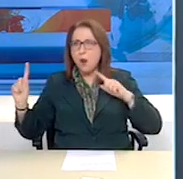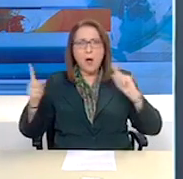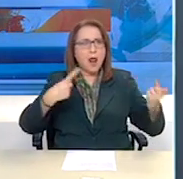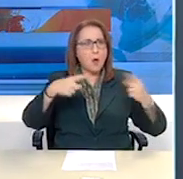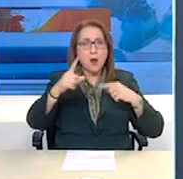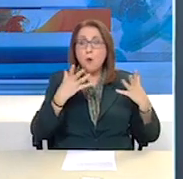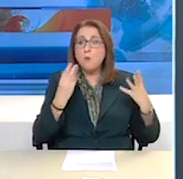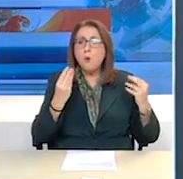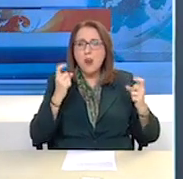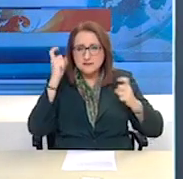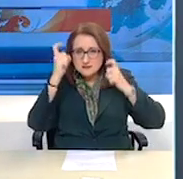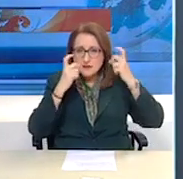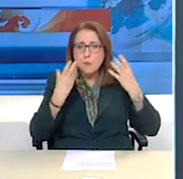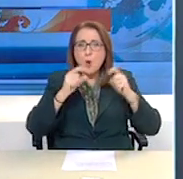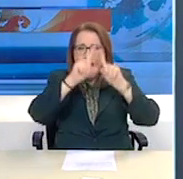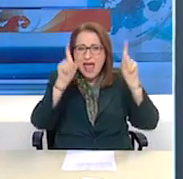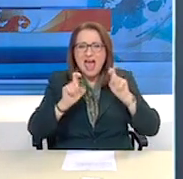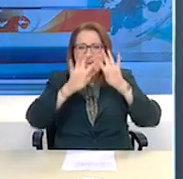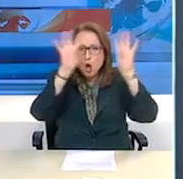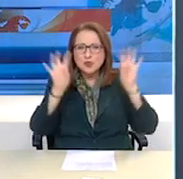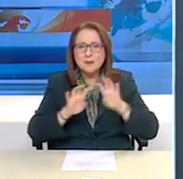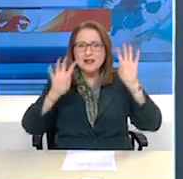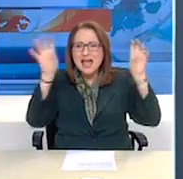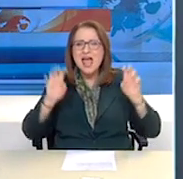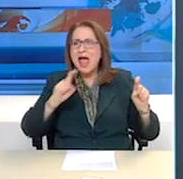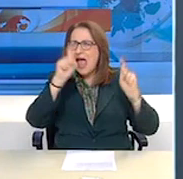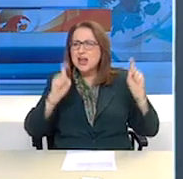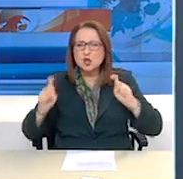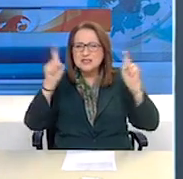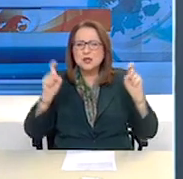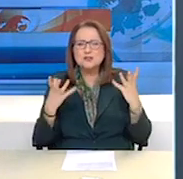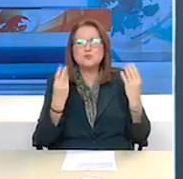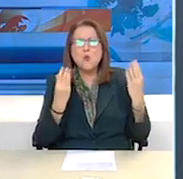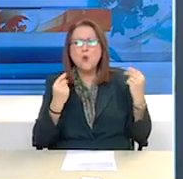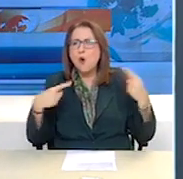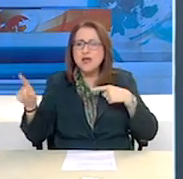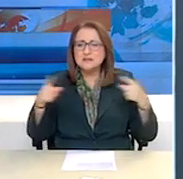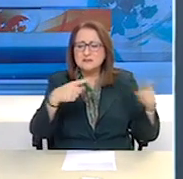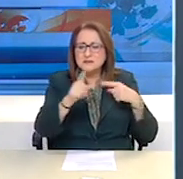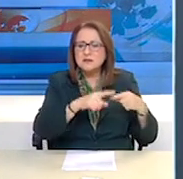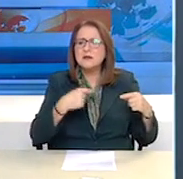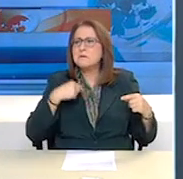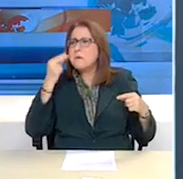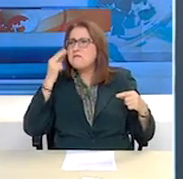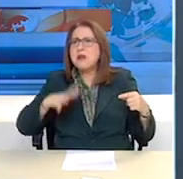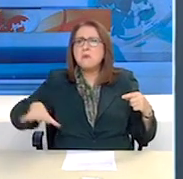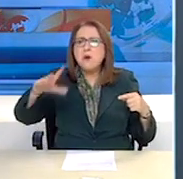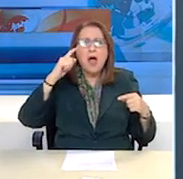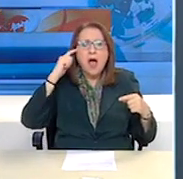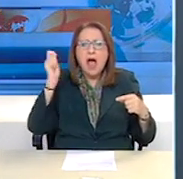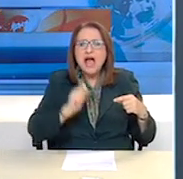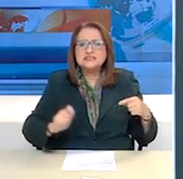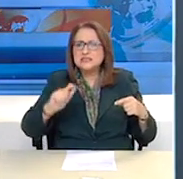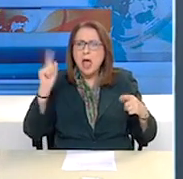αρχών σε μέρη της Ασίας να ενθαρρύνουν τους πολίτες να φορούν μάσκες στο κοινό για να αποτρέψουν τη διάδοση του ιού, ανεξάρτητα από το αν